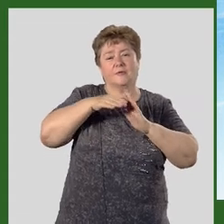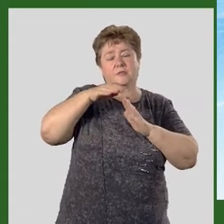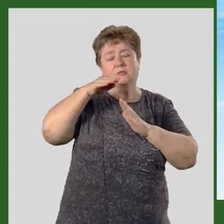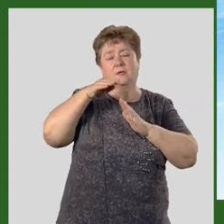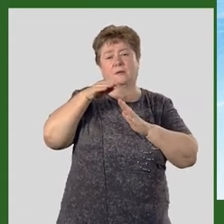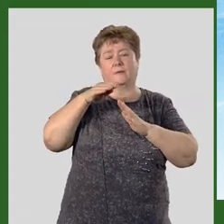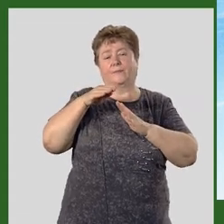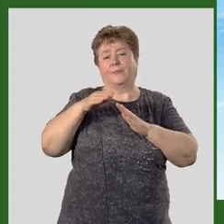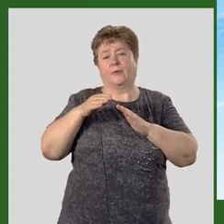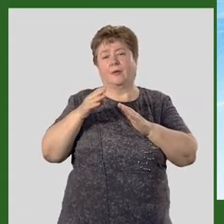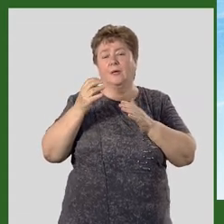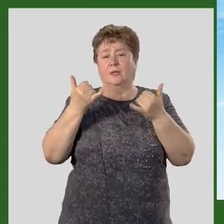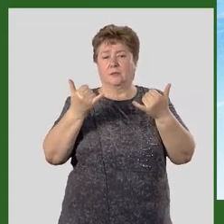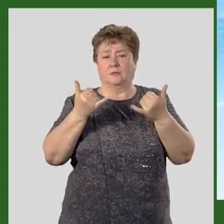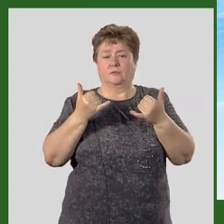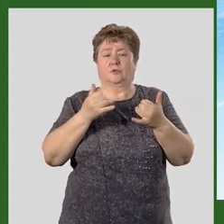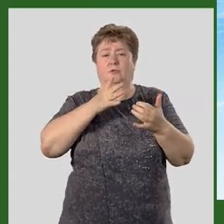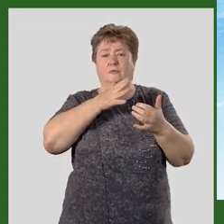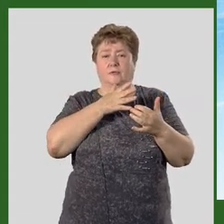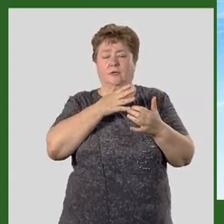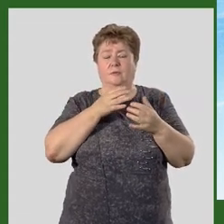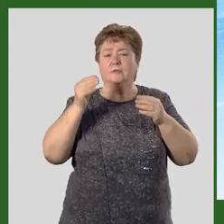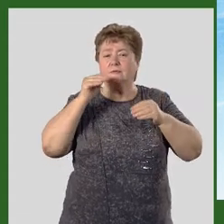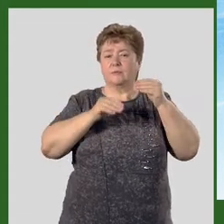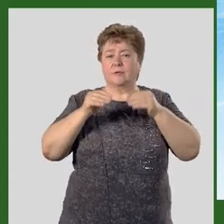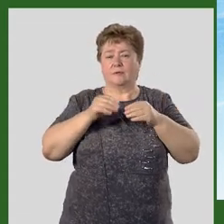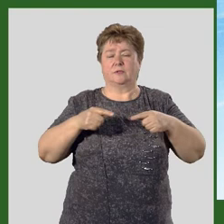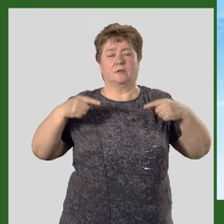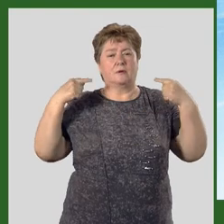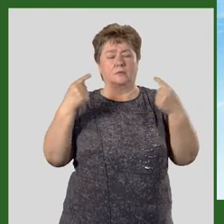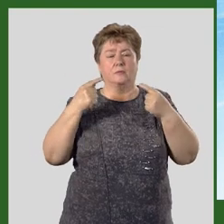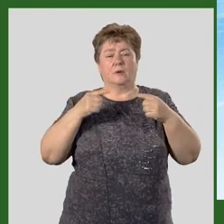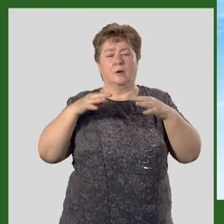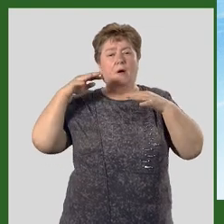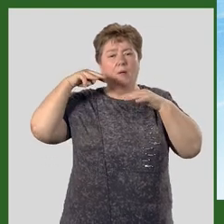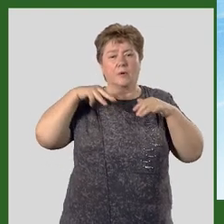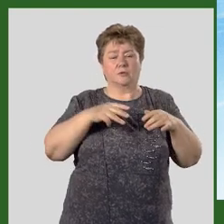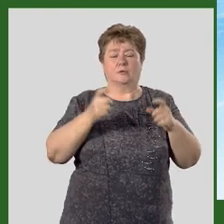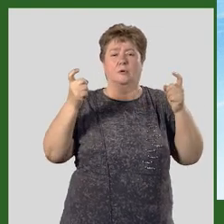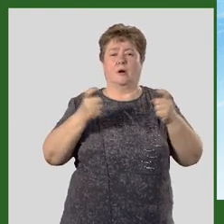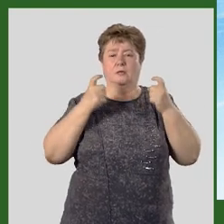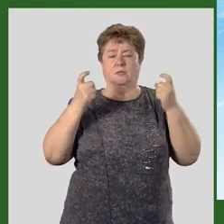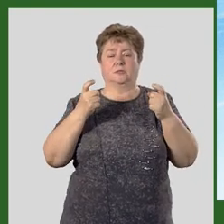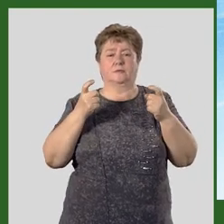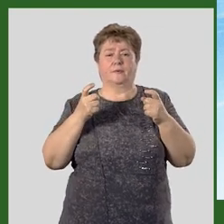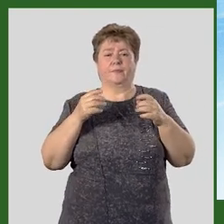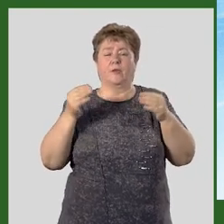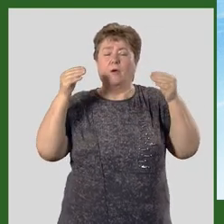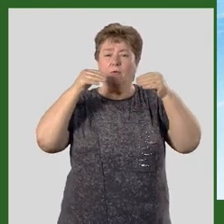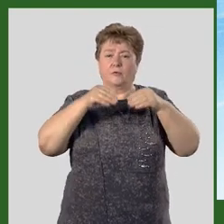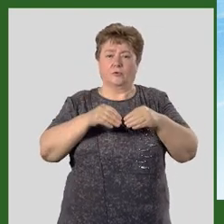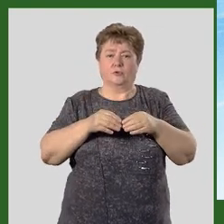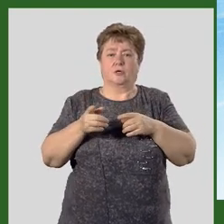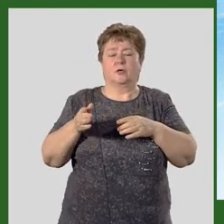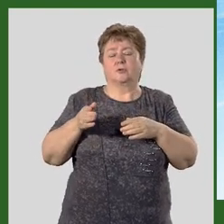возрастала. К настоящему времени сформировалось огромное морское хозяйство,